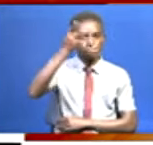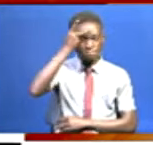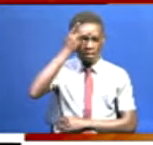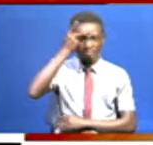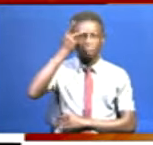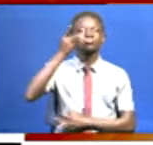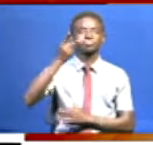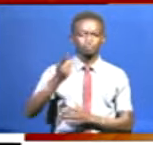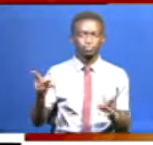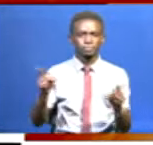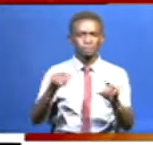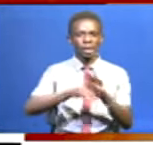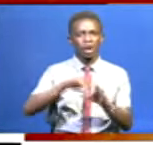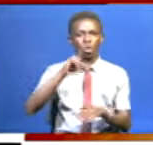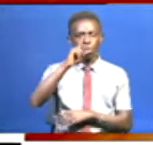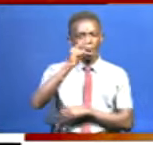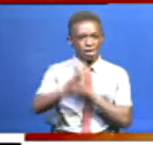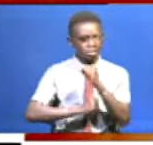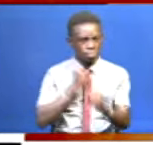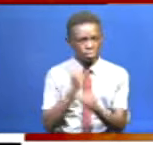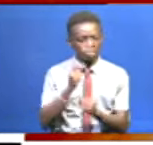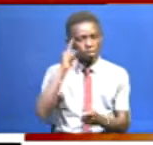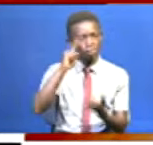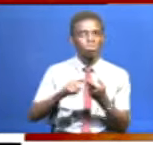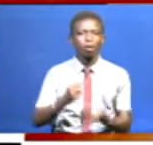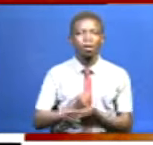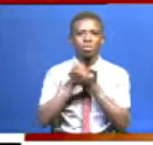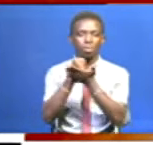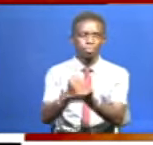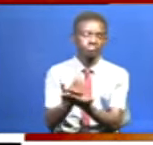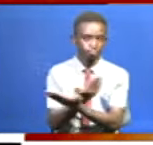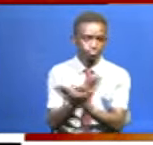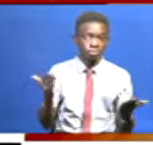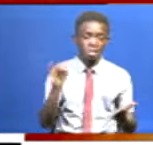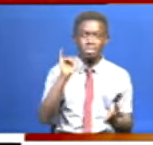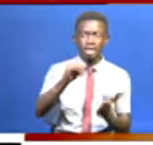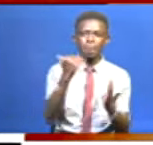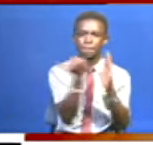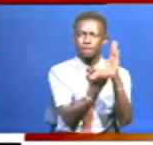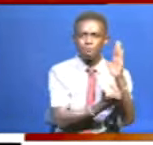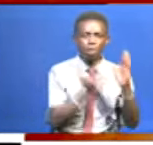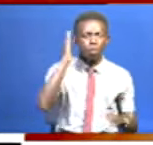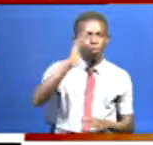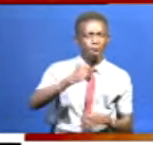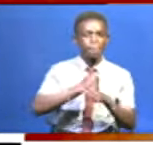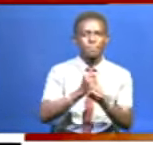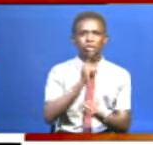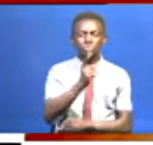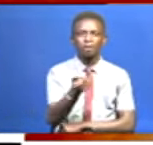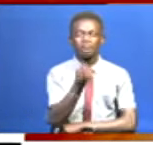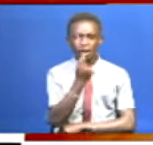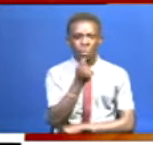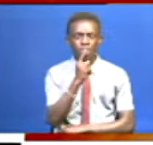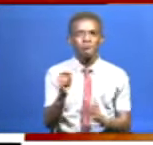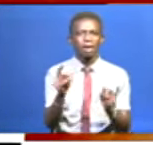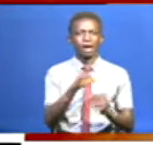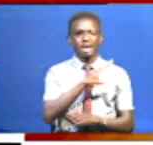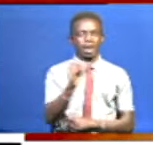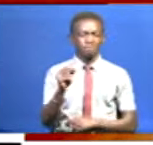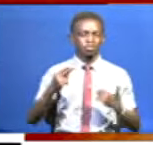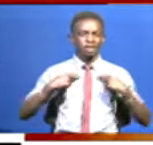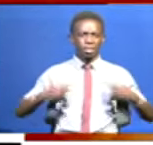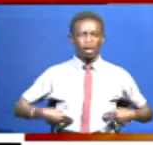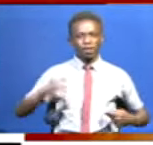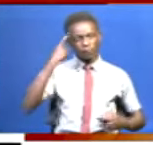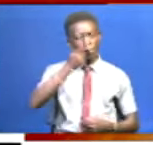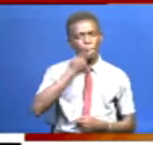kuwapa uwezo wakazi wa kaunti hizo. Mpango huo utahakikisha dawa na vifaa muhimu vya afya ya uzazi vinasambazwa katika vituo vya